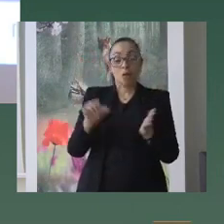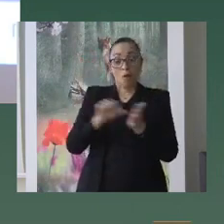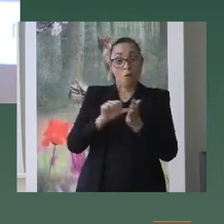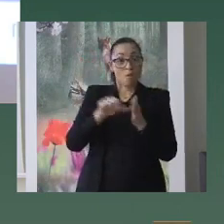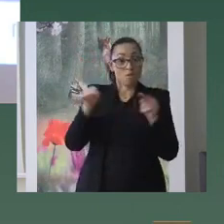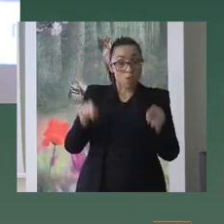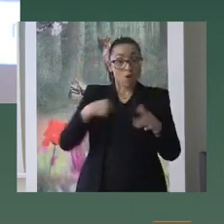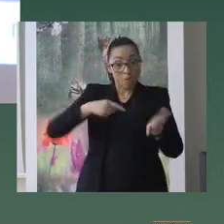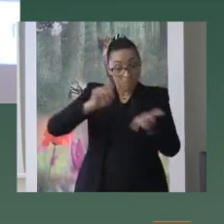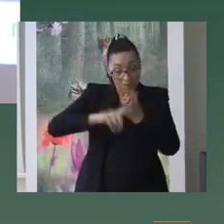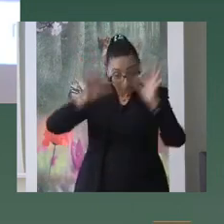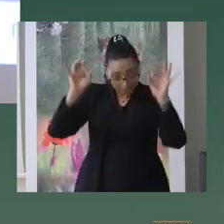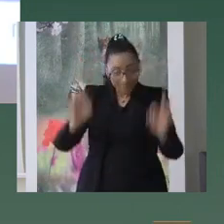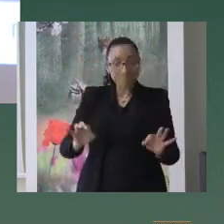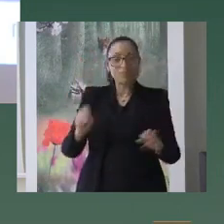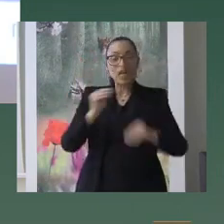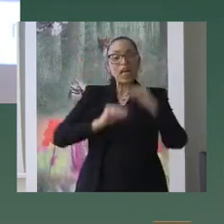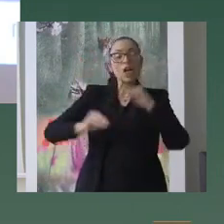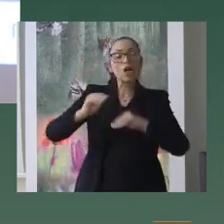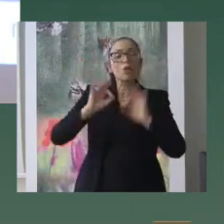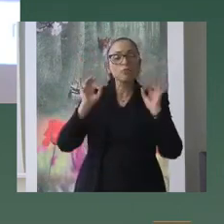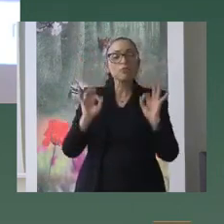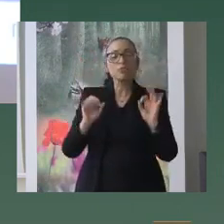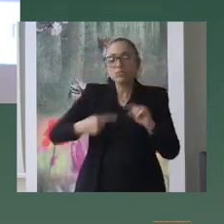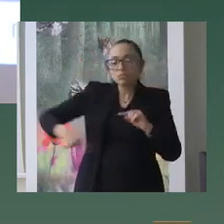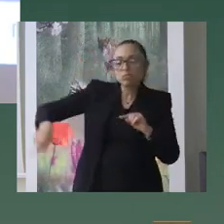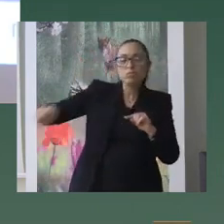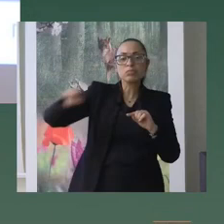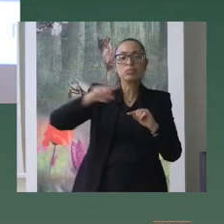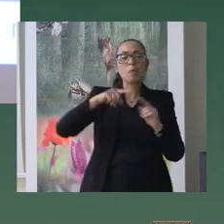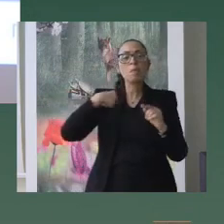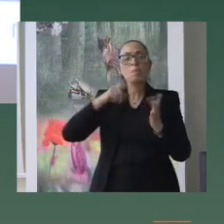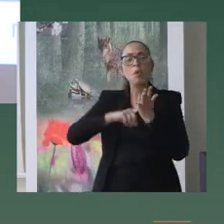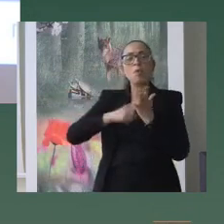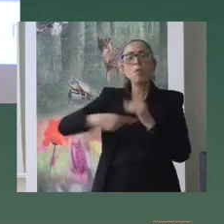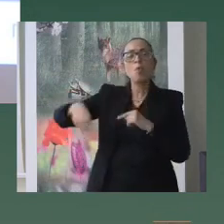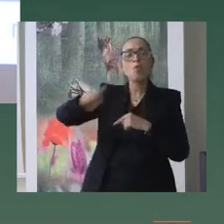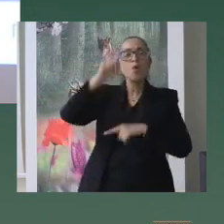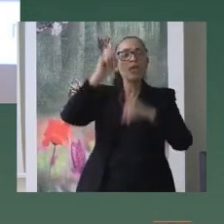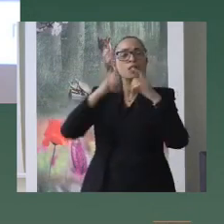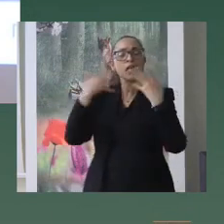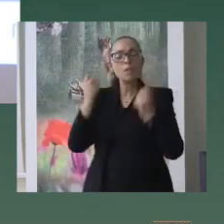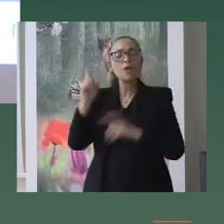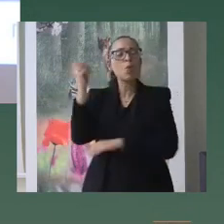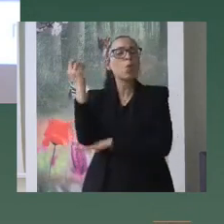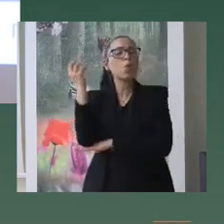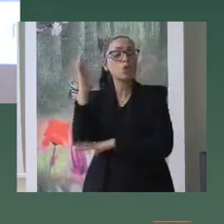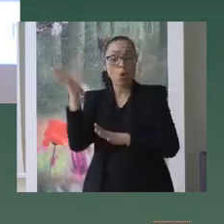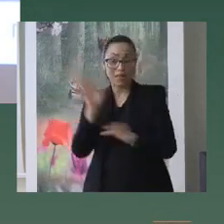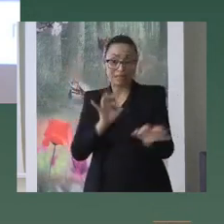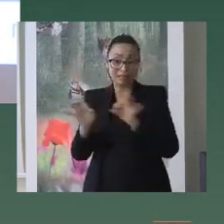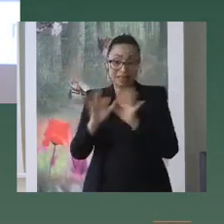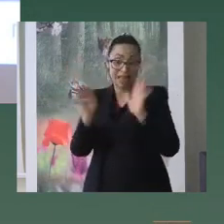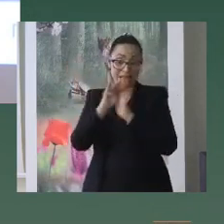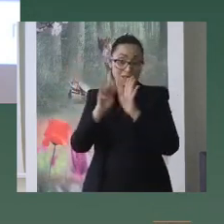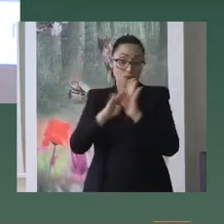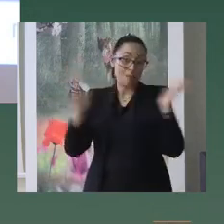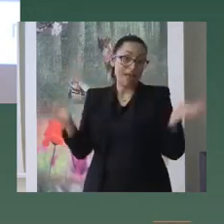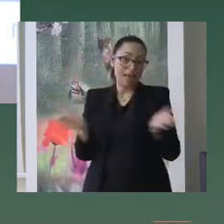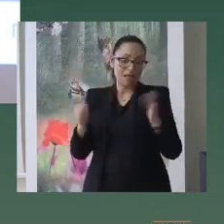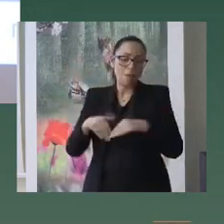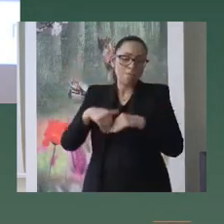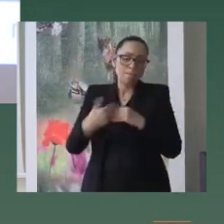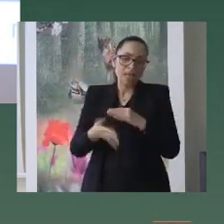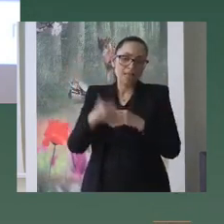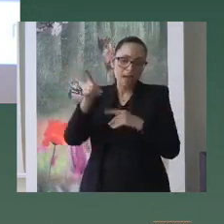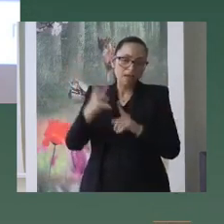της πόλης που πρέπει να έχει τους εκλογικούς κύκλους, θα πρέπει να ξέρουμε ότι υπάρχει μια κουλτούρα ότι όταν σχεδιάζεται κάτι, η